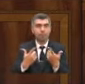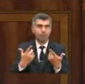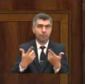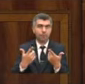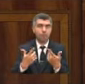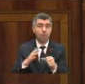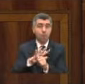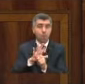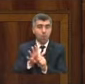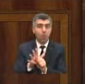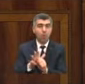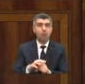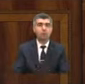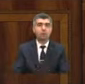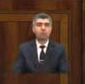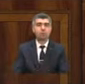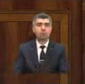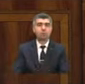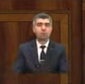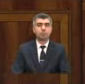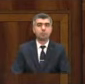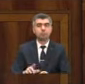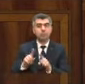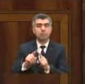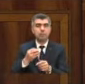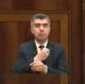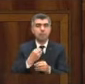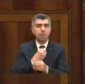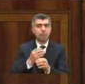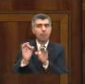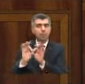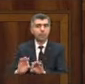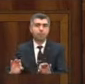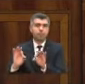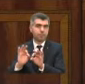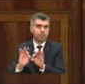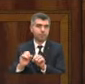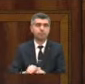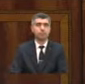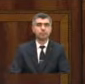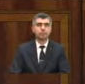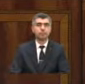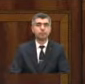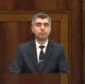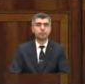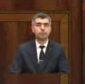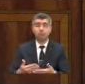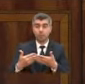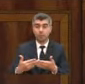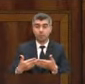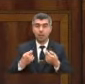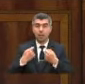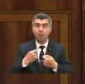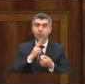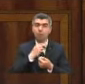جائحة كورونا هذه الهفوات. اليوم السيد رئيس الحكومة، نحن